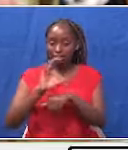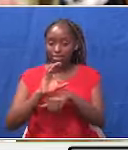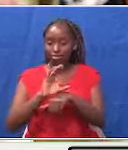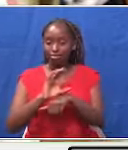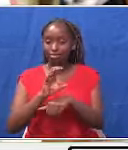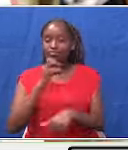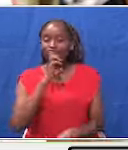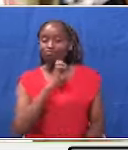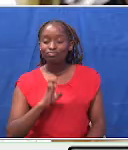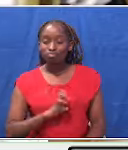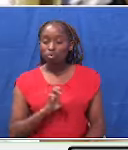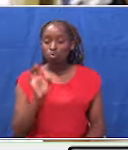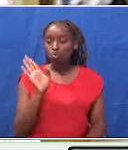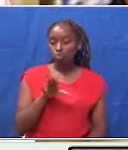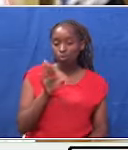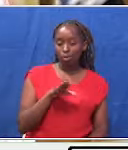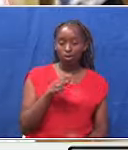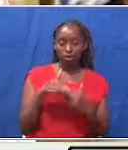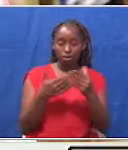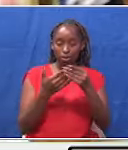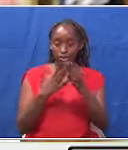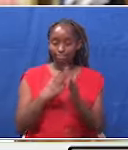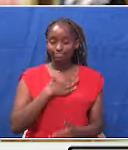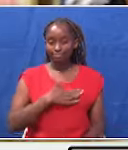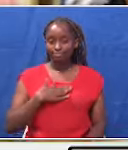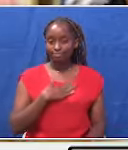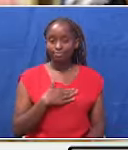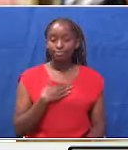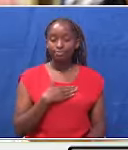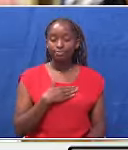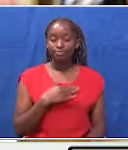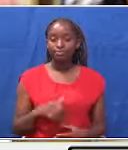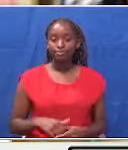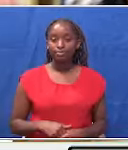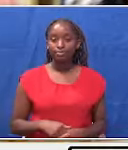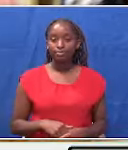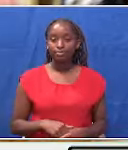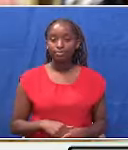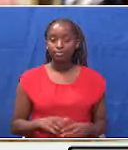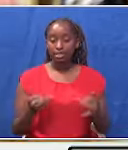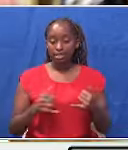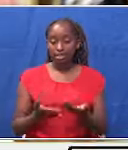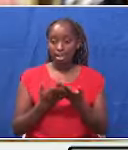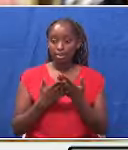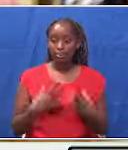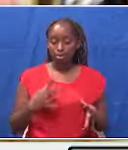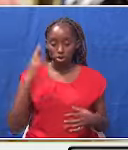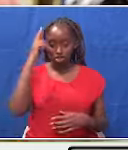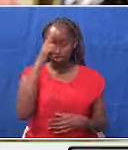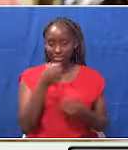kina mama, tafadhali, let's get close to the people because there's a problem in the